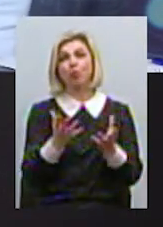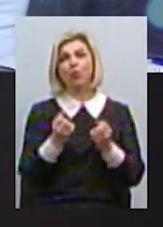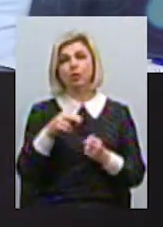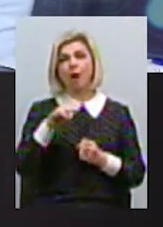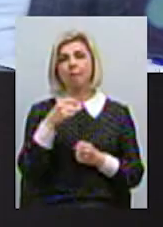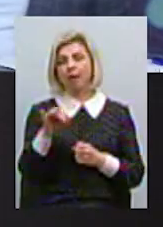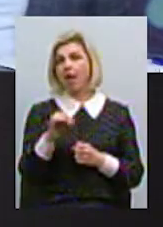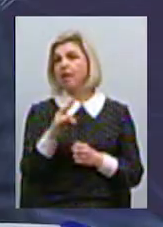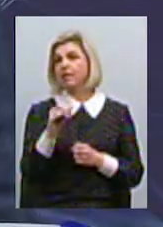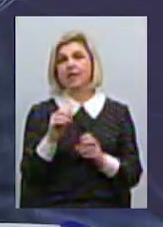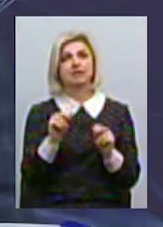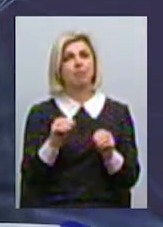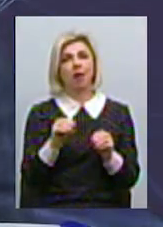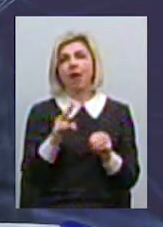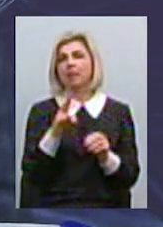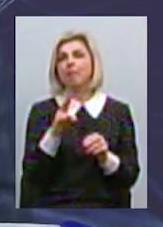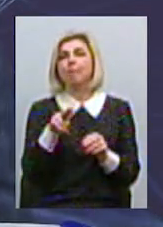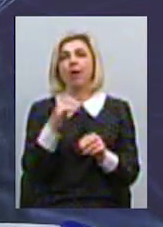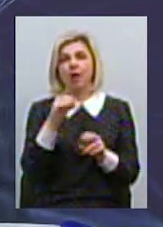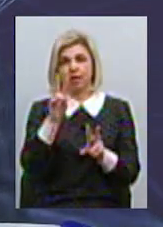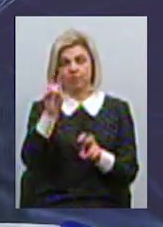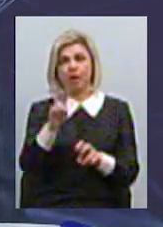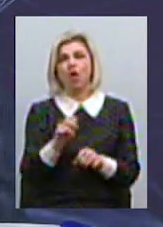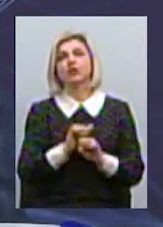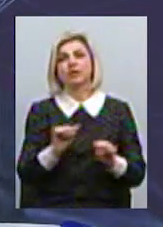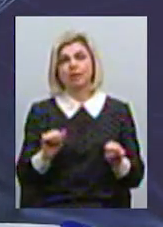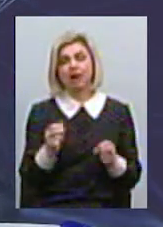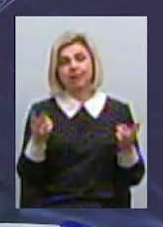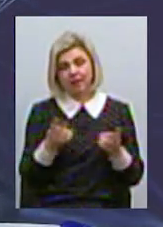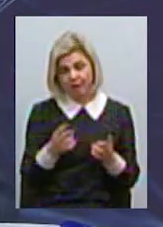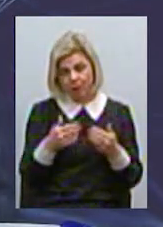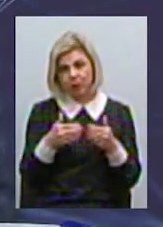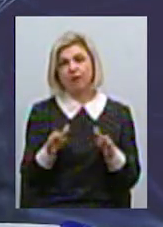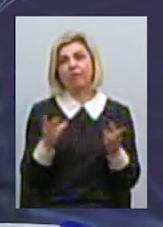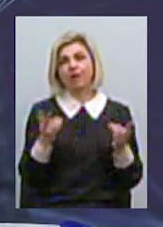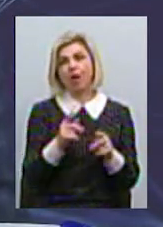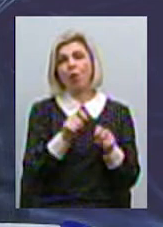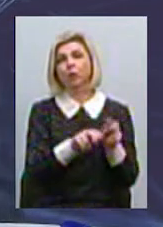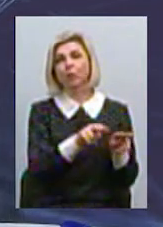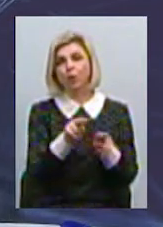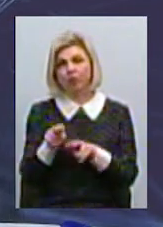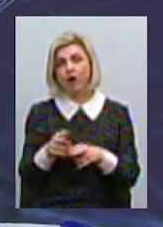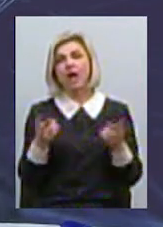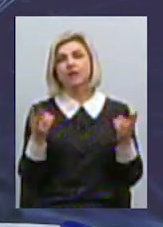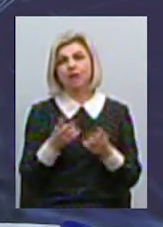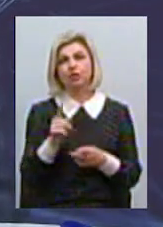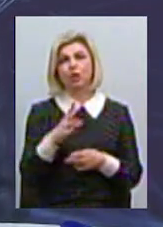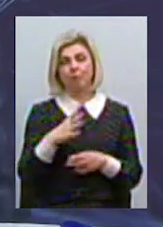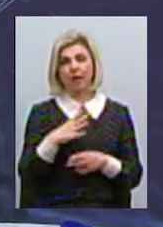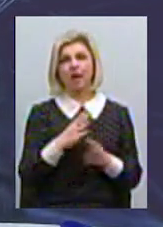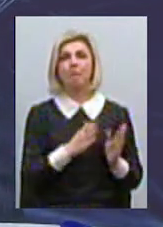земля, це пай, не може. Тому треба відкривати, треба контролювати, треба, щоб робили